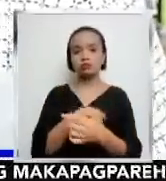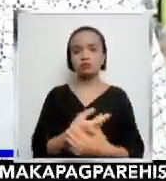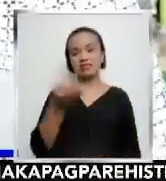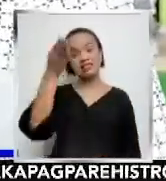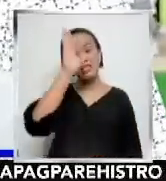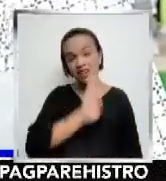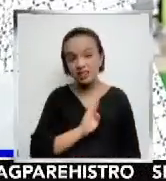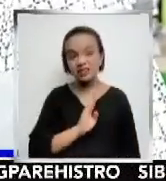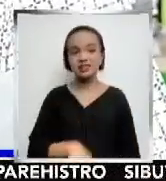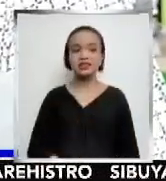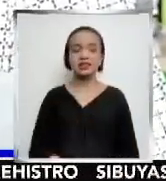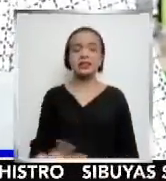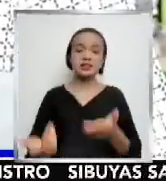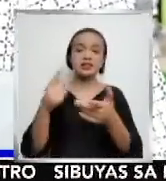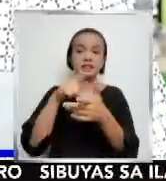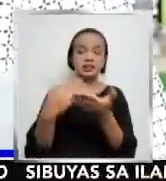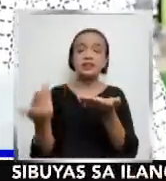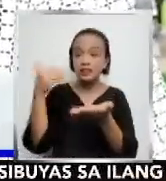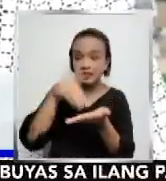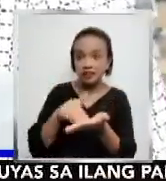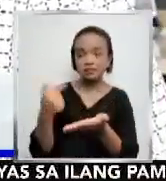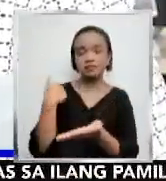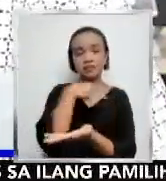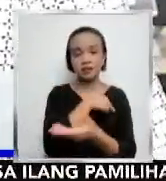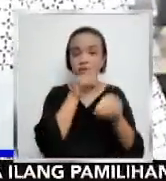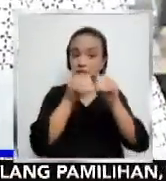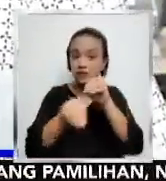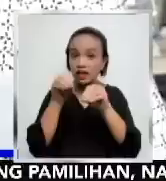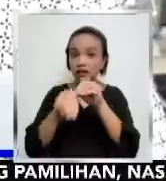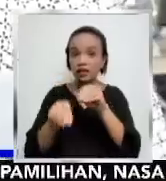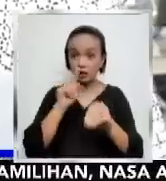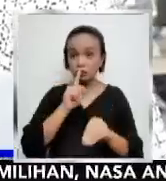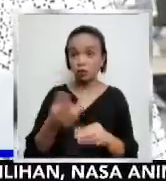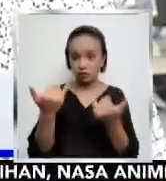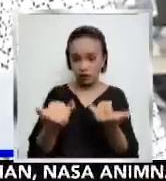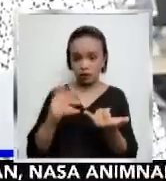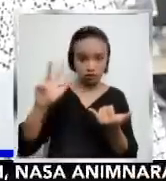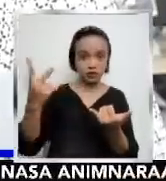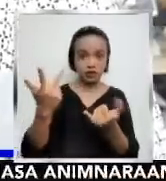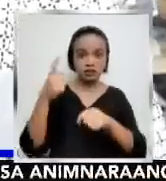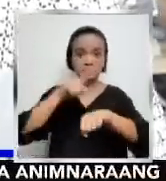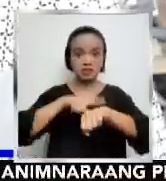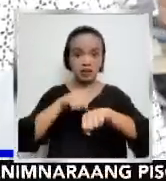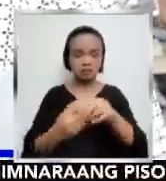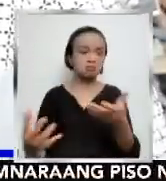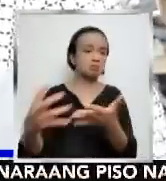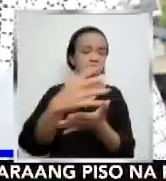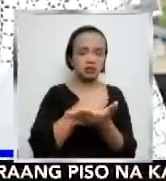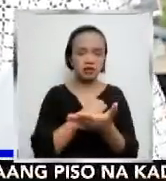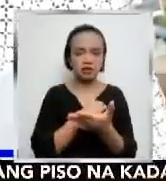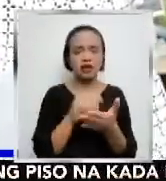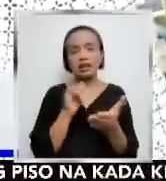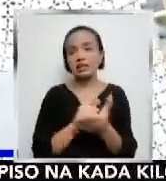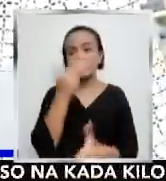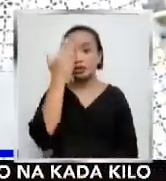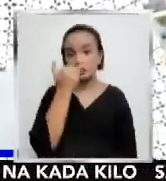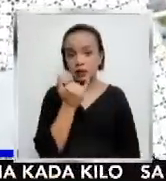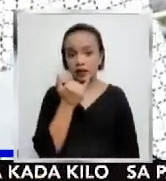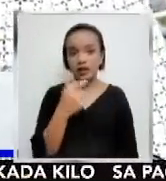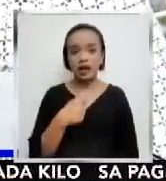tapos umulit-ulit kami. Actually, pangatlong ulit na po namin itong inaani namin na ito. Kaya po, yung aking